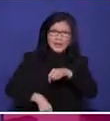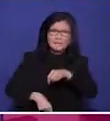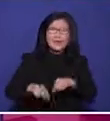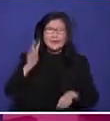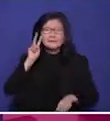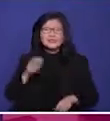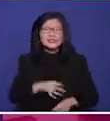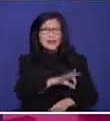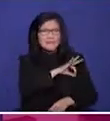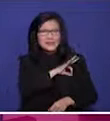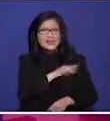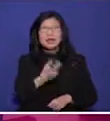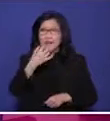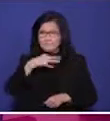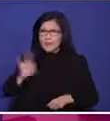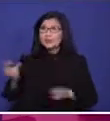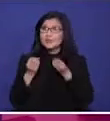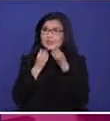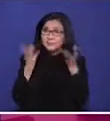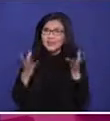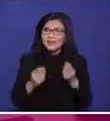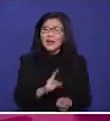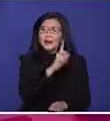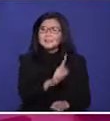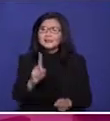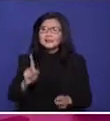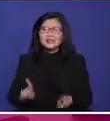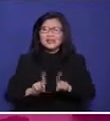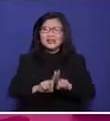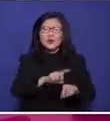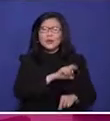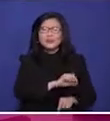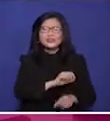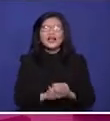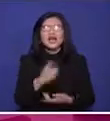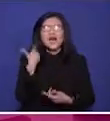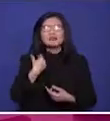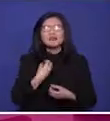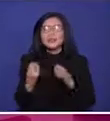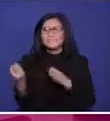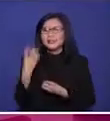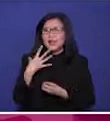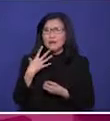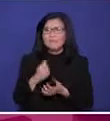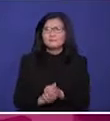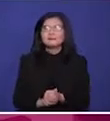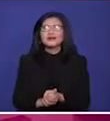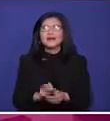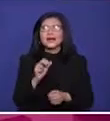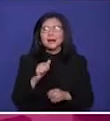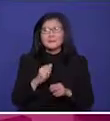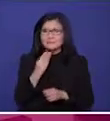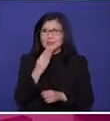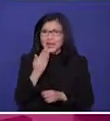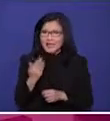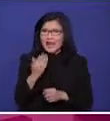yang baru saja disampaikan. Masing-masing paslon akan menjawab pertanyaan yang telah disiapkan oleh 6 orang panelis. Tapi